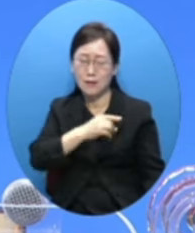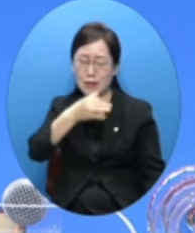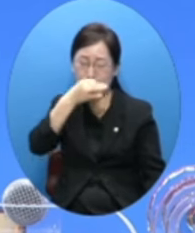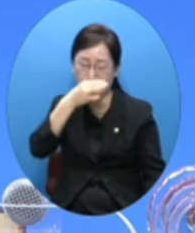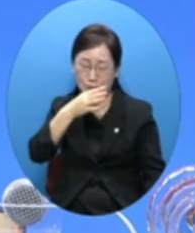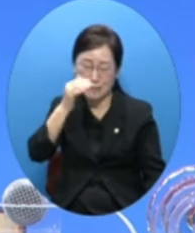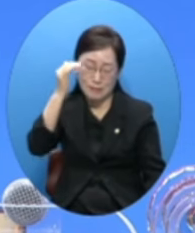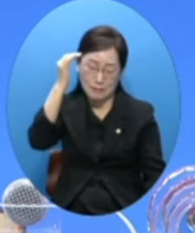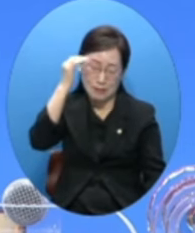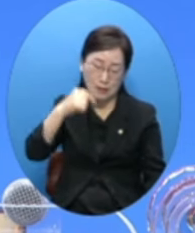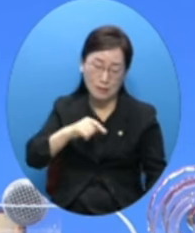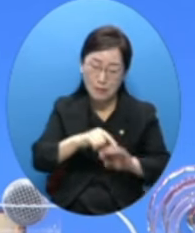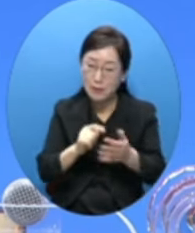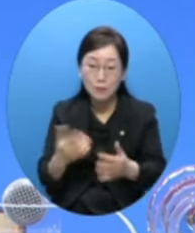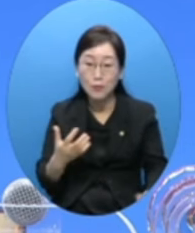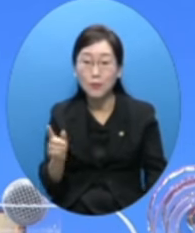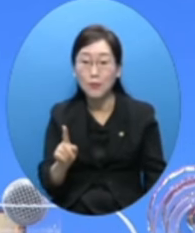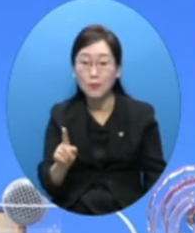아프게 하는 것이